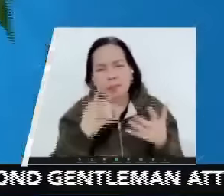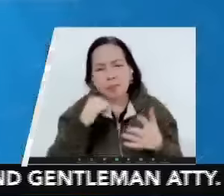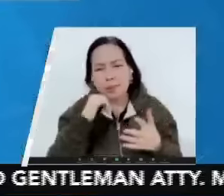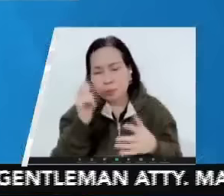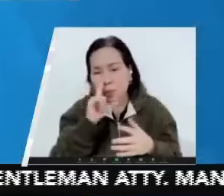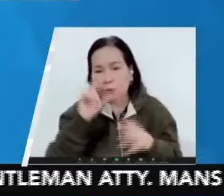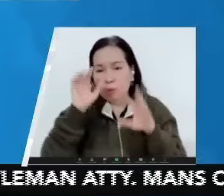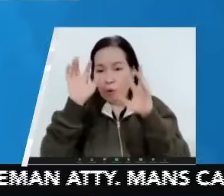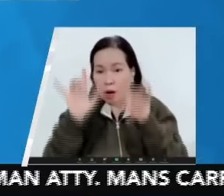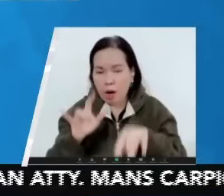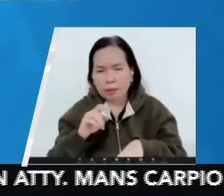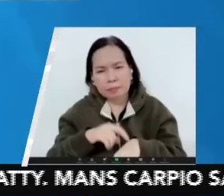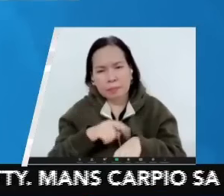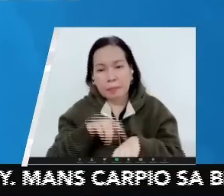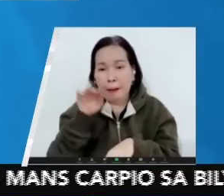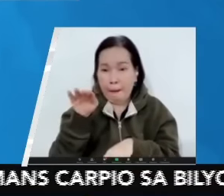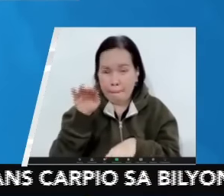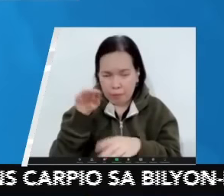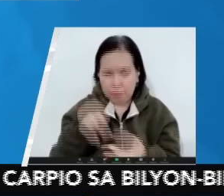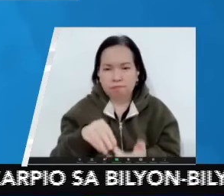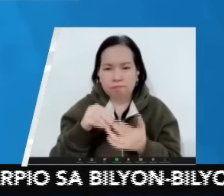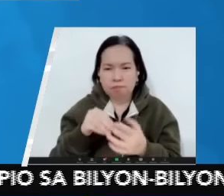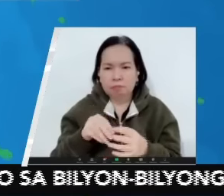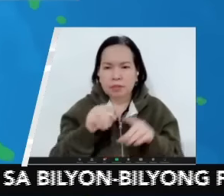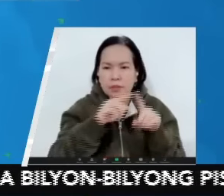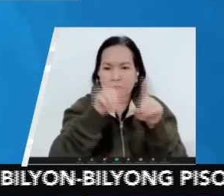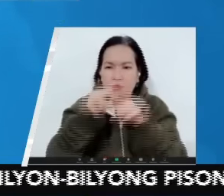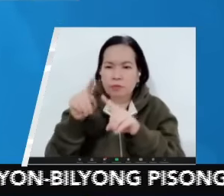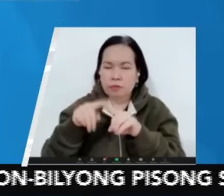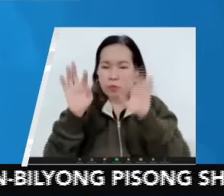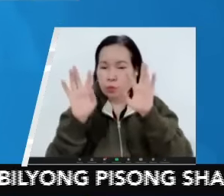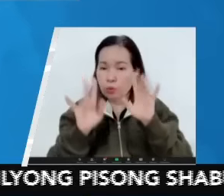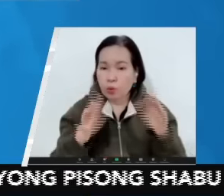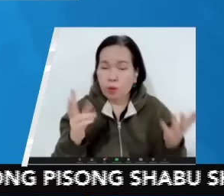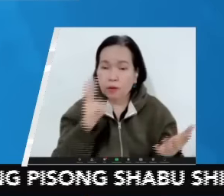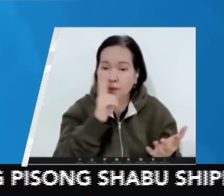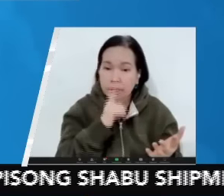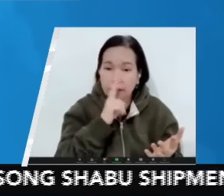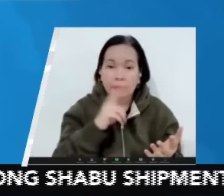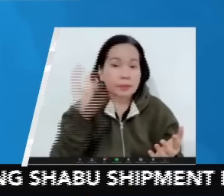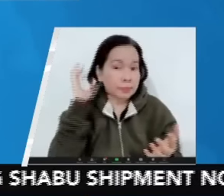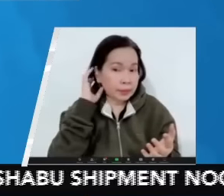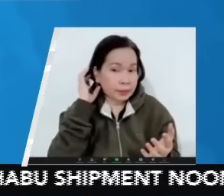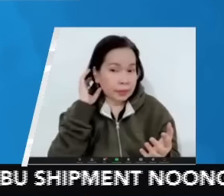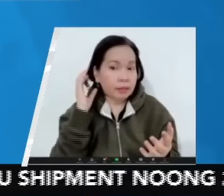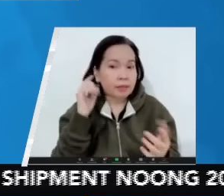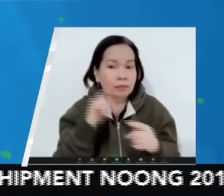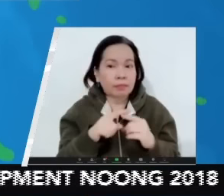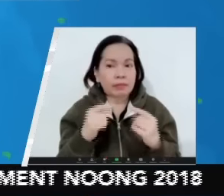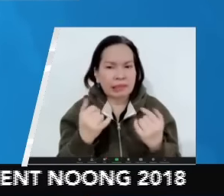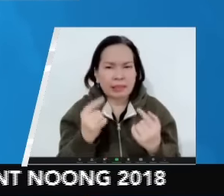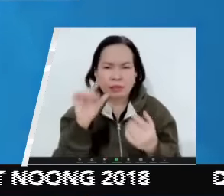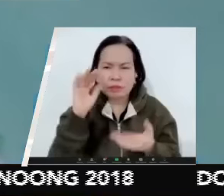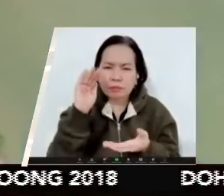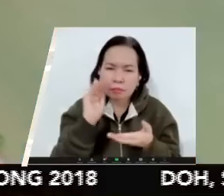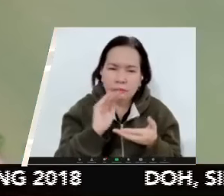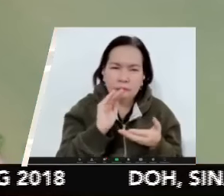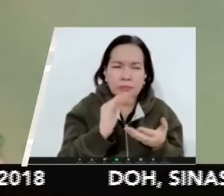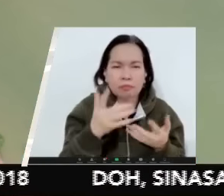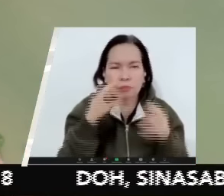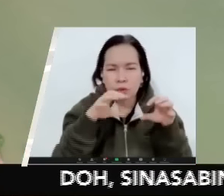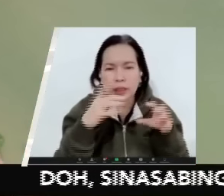hapon. Kalat-kalat na ulan ang mararanasan sa Visayas at Mindanao, pero bahagyang hihina pagsapit ng gabi.